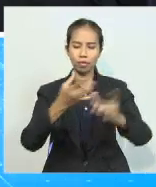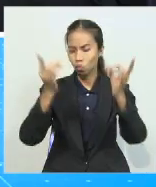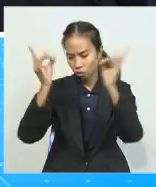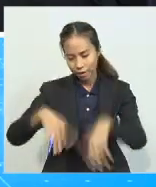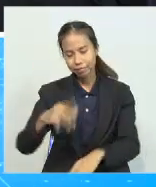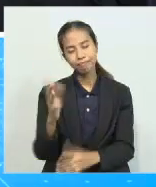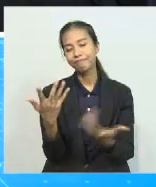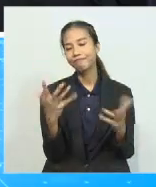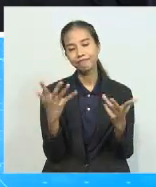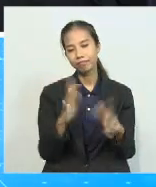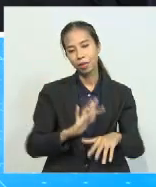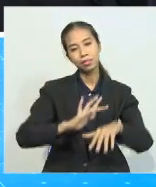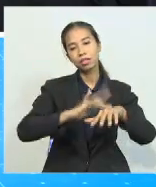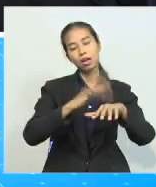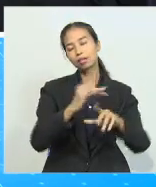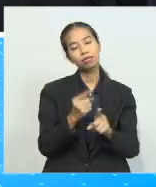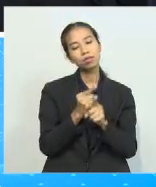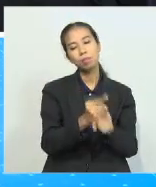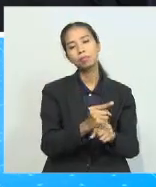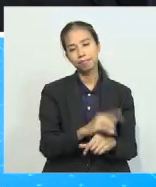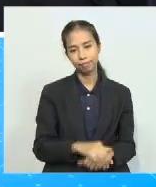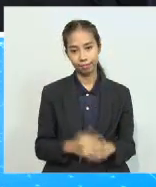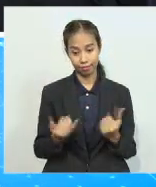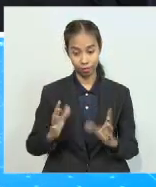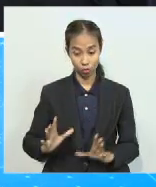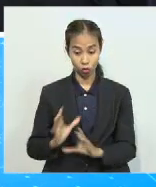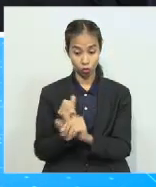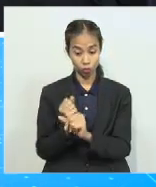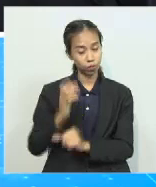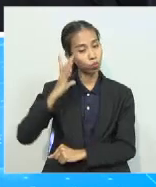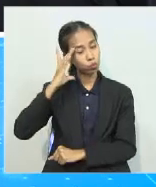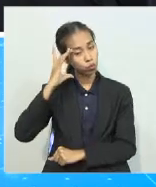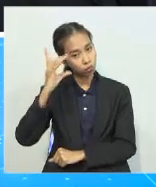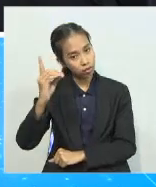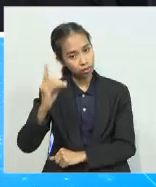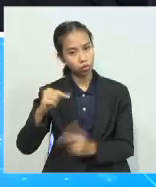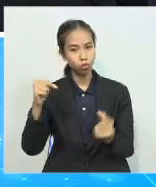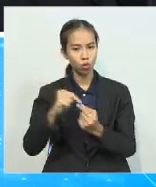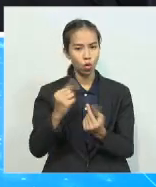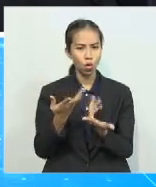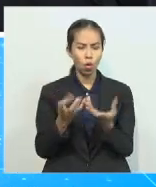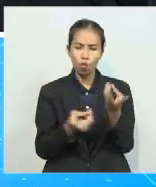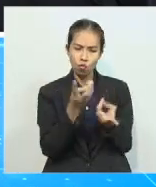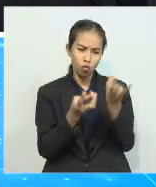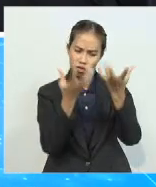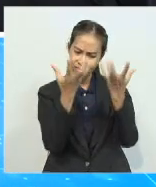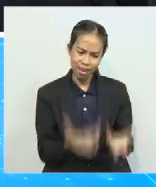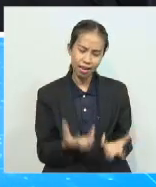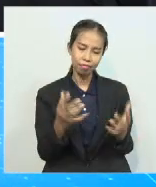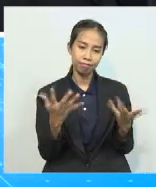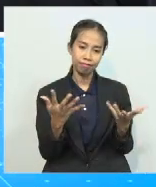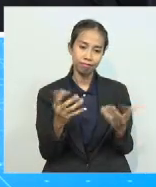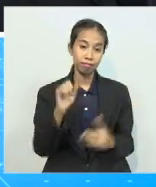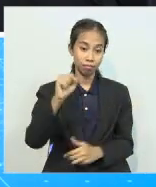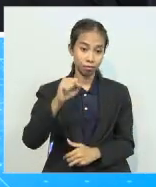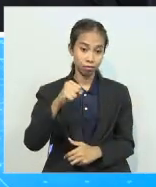นแรงอะไรมาแล้วตอน เพราะฉะนั้นถ้าสรุปคือวันพรุ่งนี้เนี่ยจะไม่ได้เป็นเรื่องของการวิกฤตเหมือนที่มีกระแสข่าวออกม